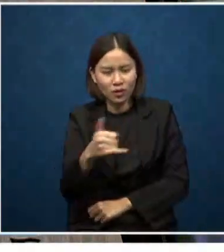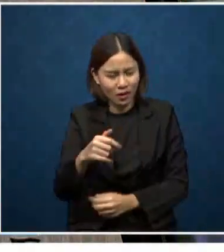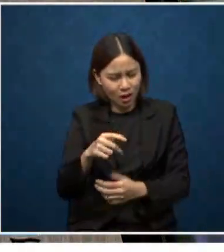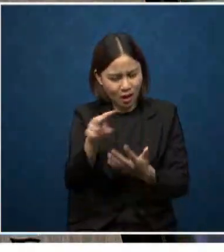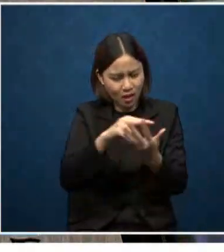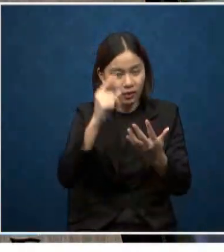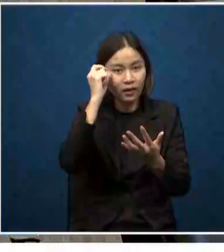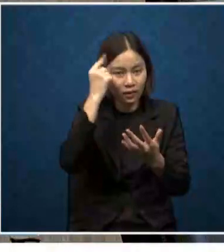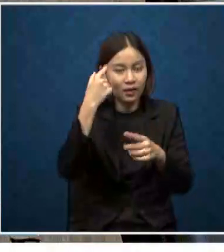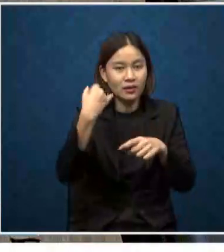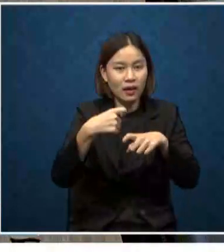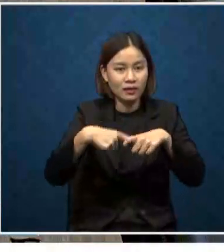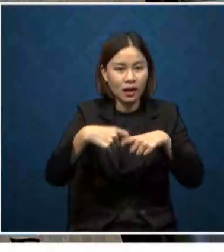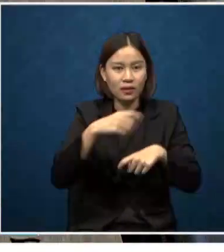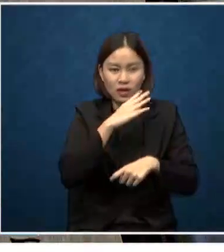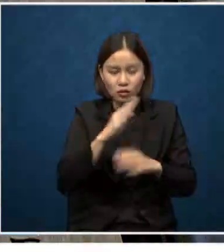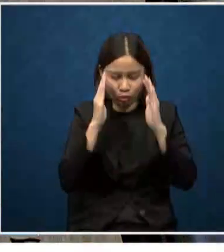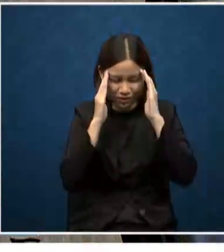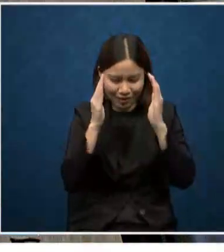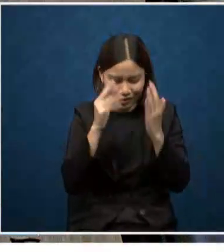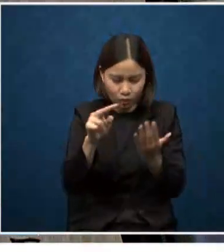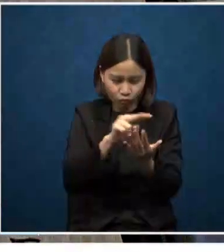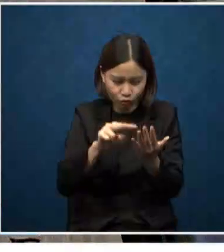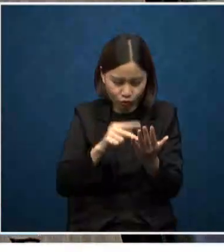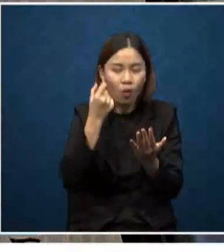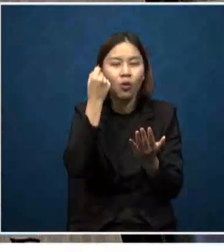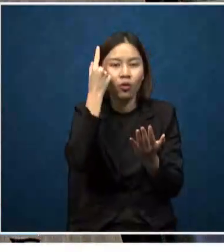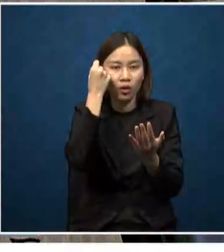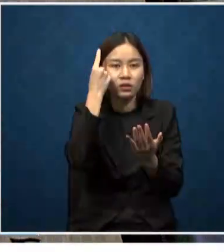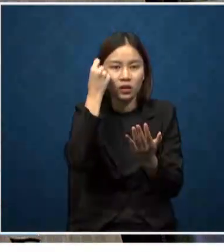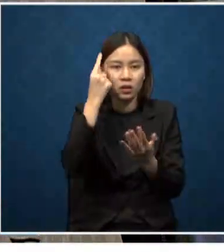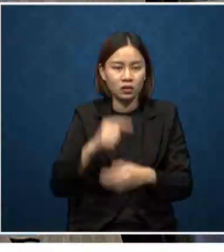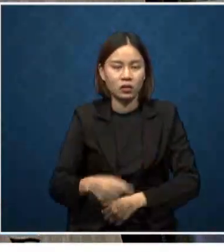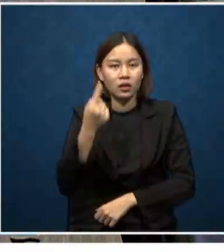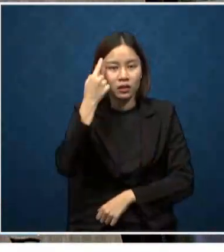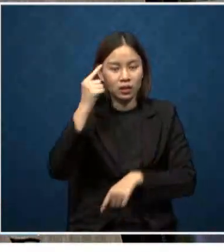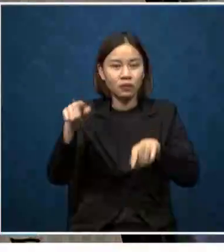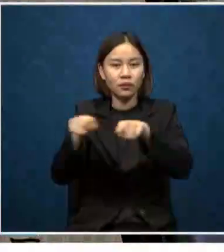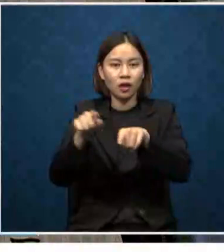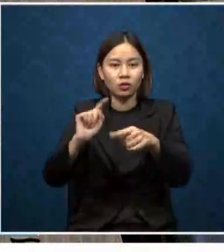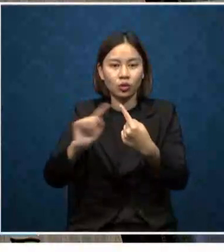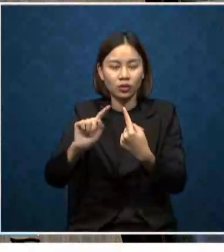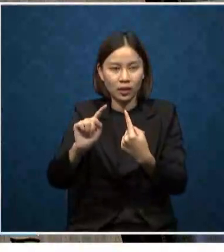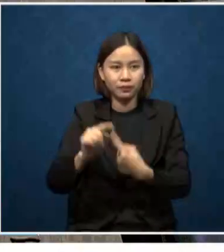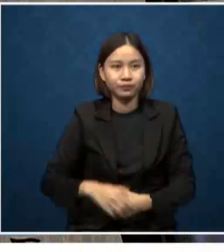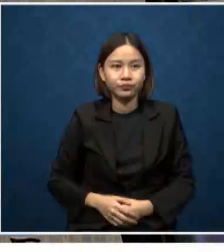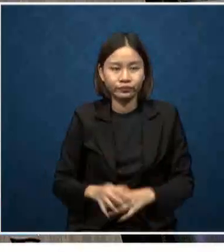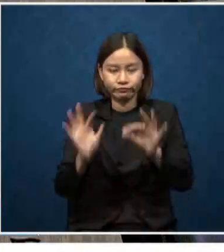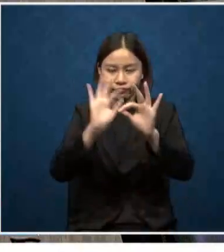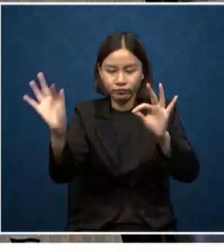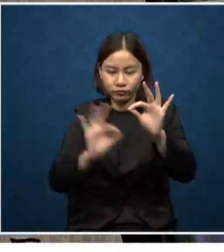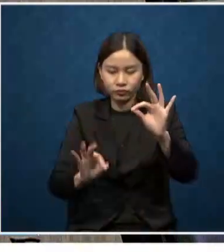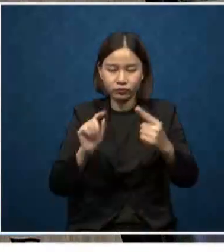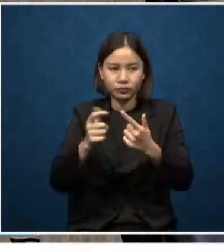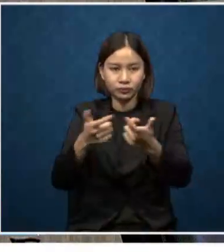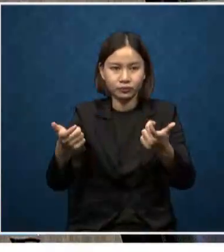ยากแต่ว่าถ้าสามารถใช้สมาธิแล้วก็จะรีบเรียงได้เห็นด้วยกับประเด็นของท่านที่ท่านเขียนเขียนเอาไว้ใน